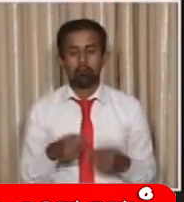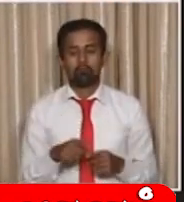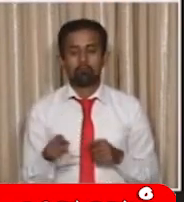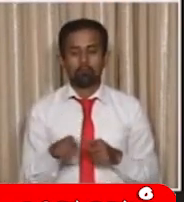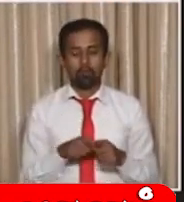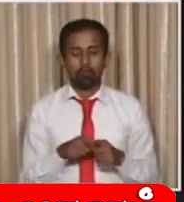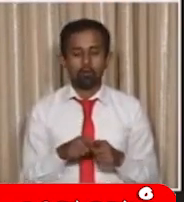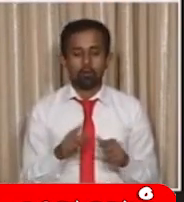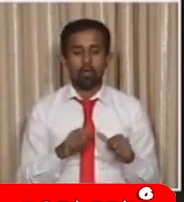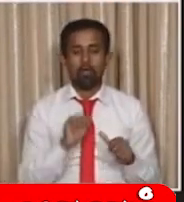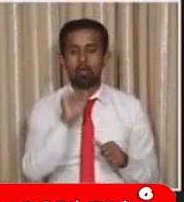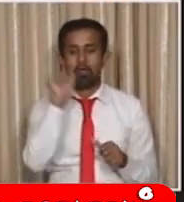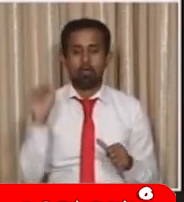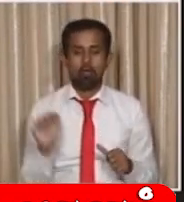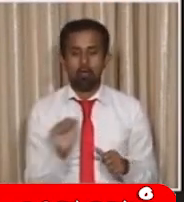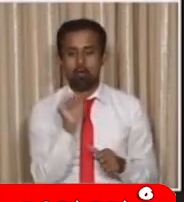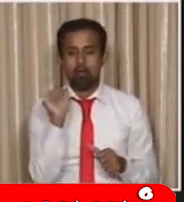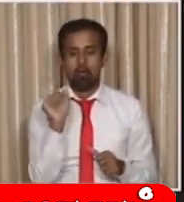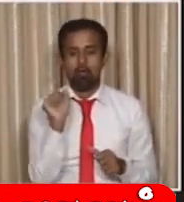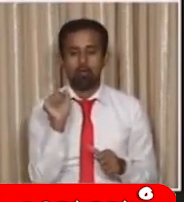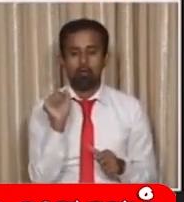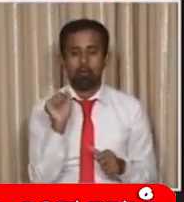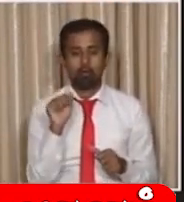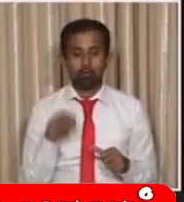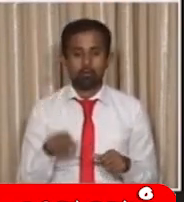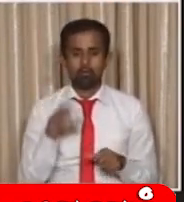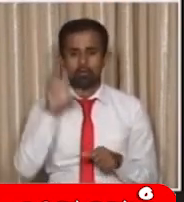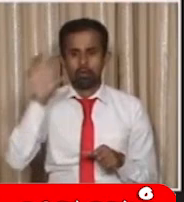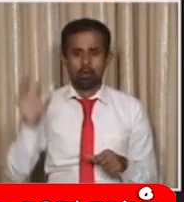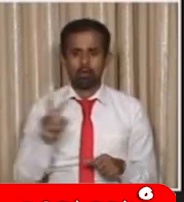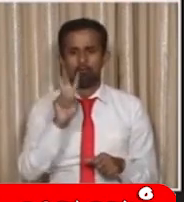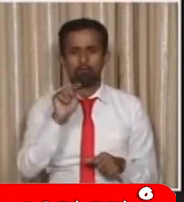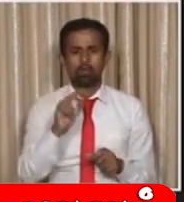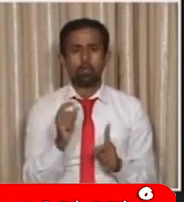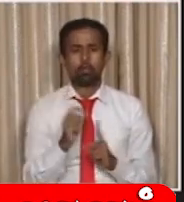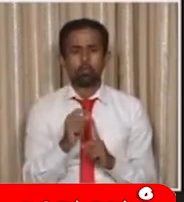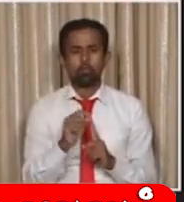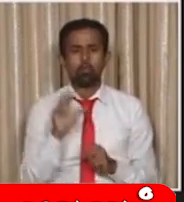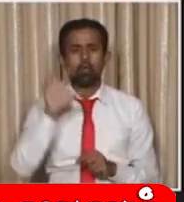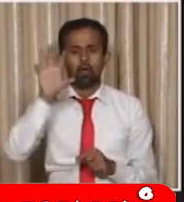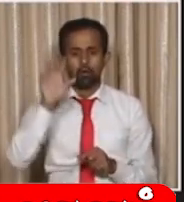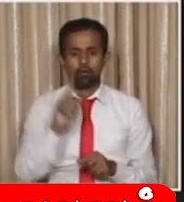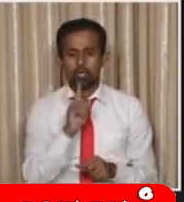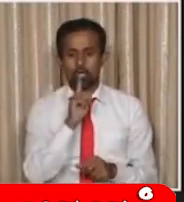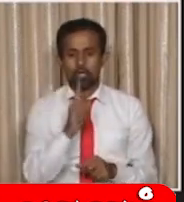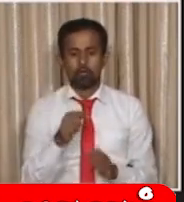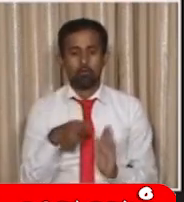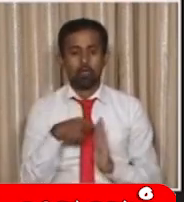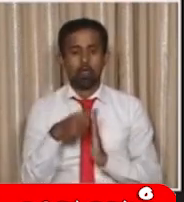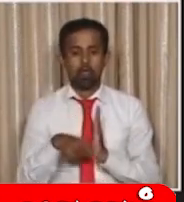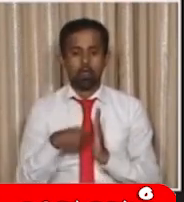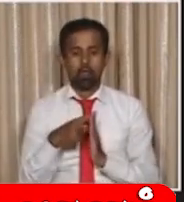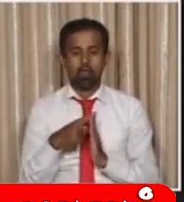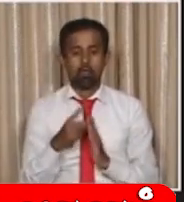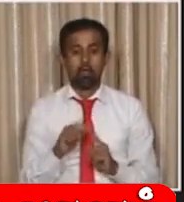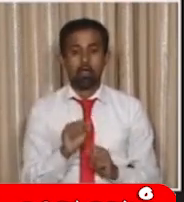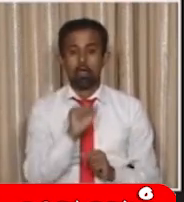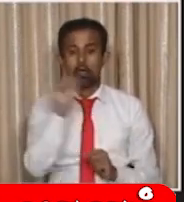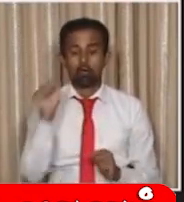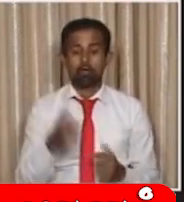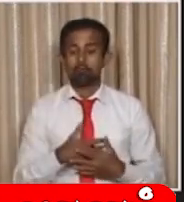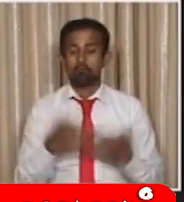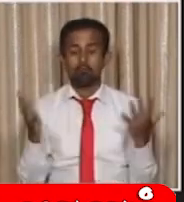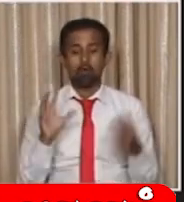ஆசியாவில் தற்பொழுது 20 நாட்டுக்குள் இருக்கின்ற வறிய நாடுகளில் ஒன்றாக இருக்கின்ற நாடு ஆசியாவில் மிகப்பெரிய ஒரு வறிய நாடாக